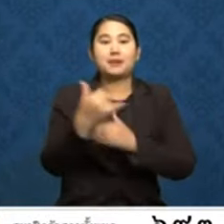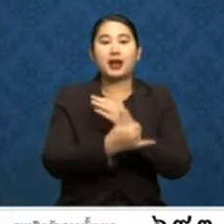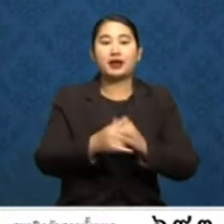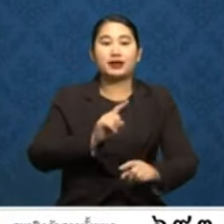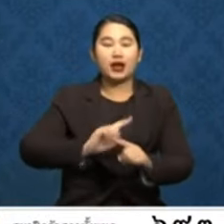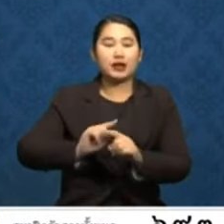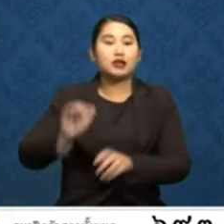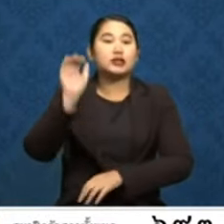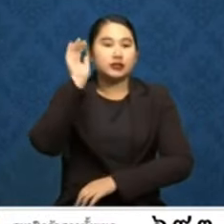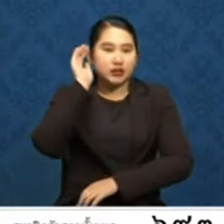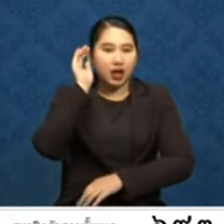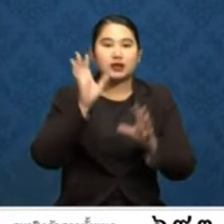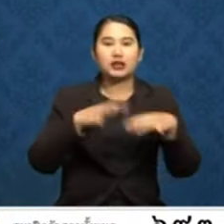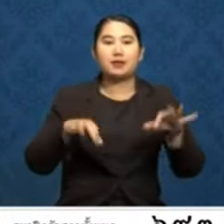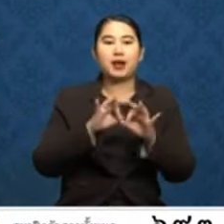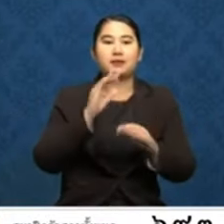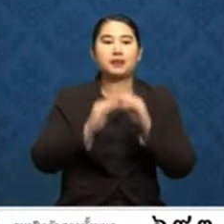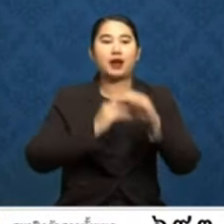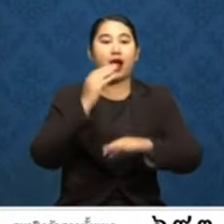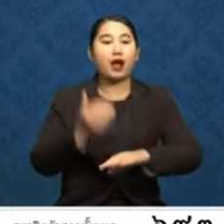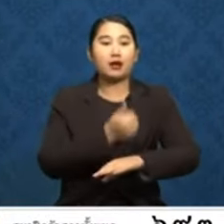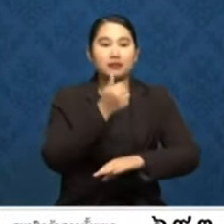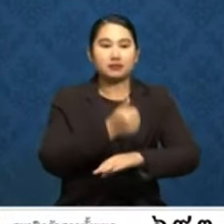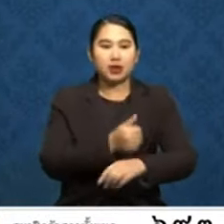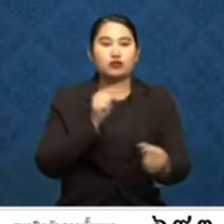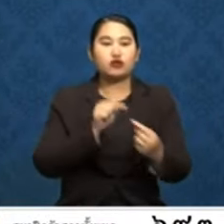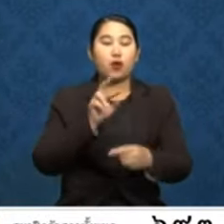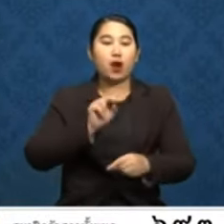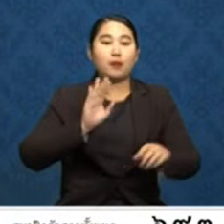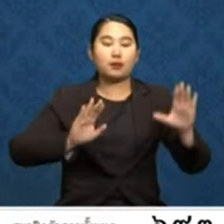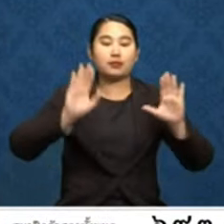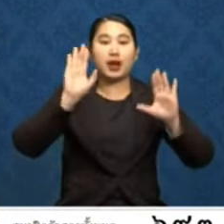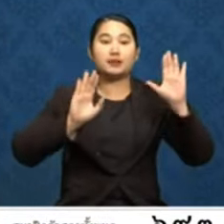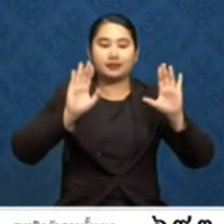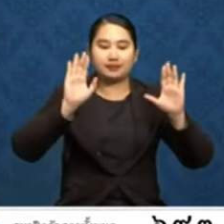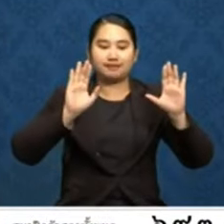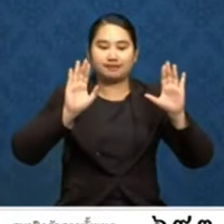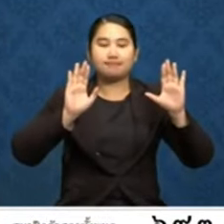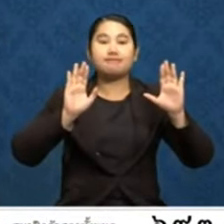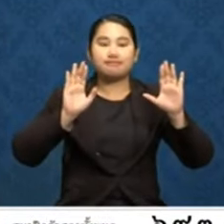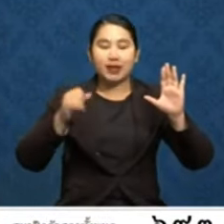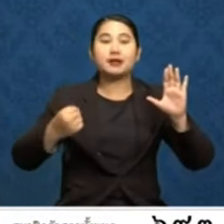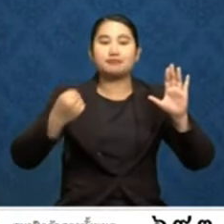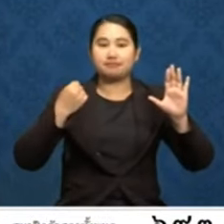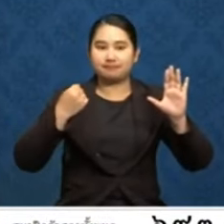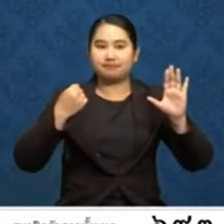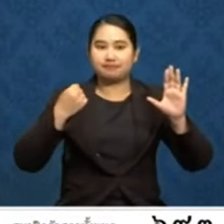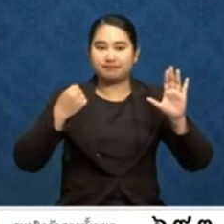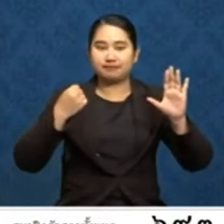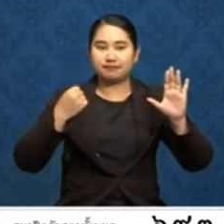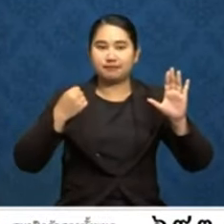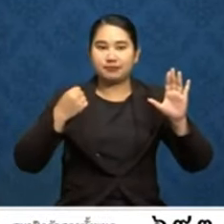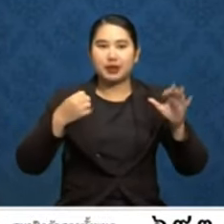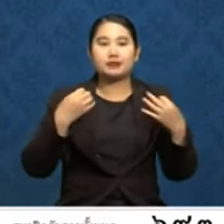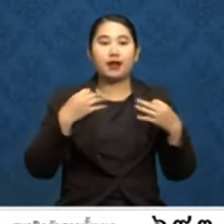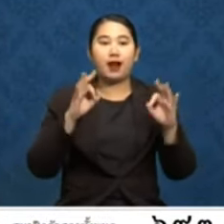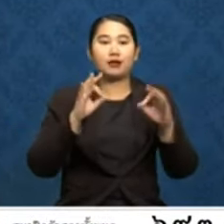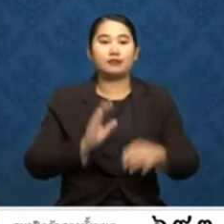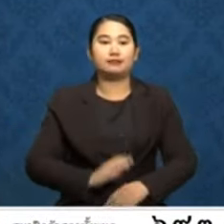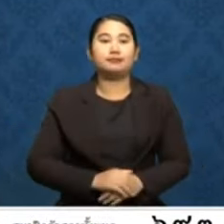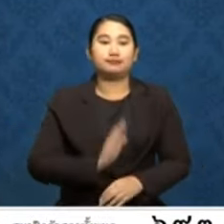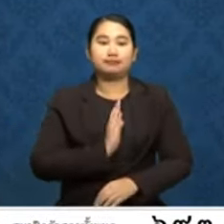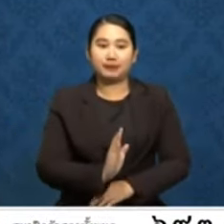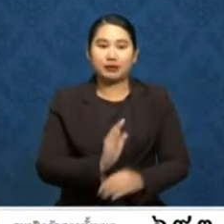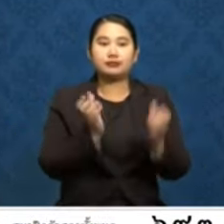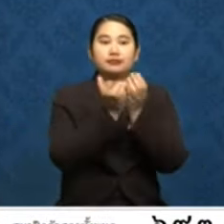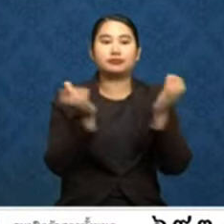ด้วยการพัฒนาการเมืองในระบอบประชาธิปไตยให้เข้มแข็งมีเสถียรภาพมีนิติธรรม